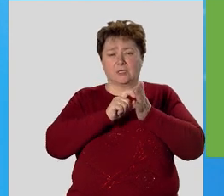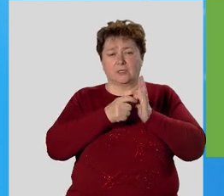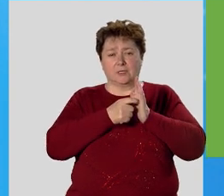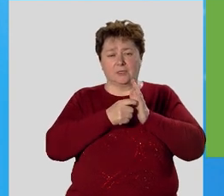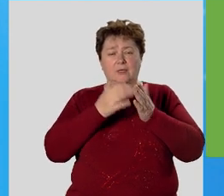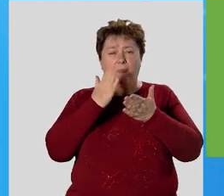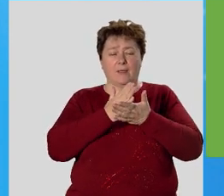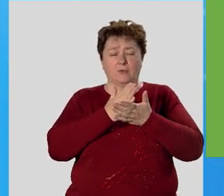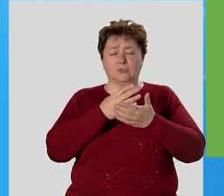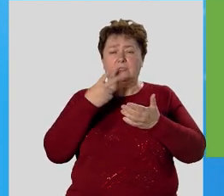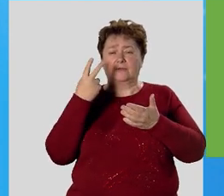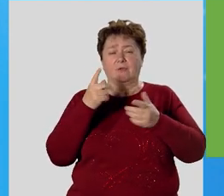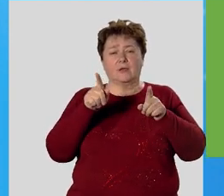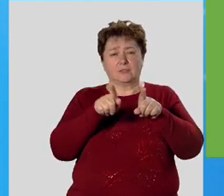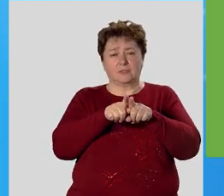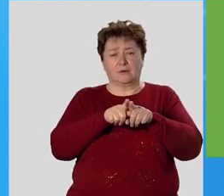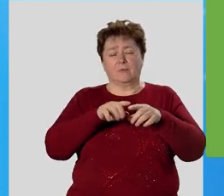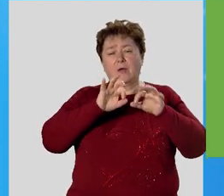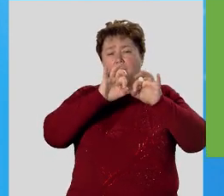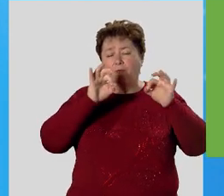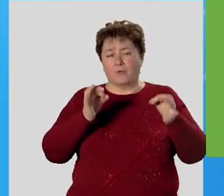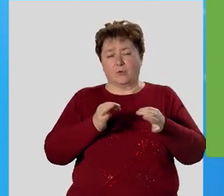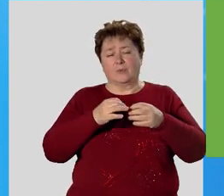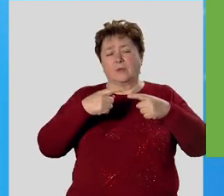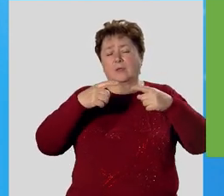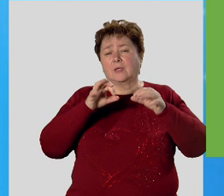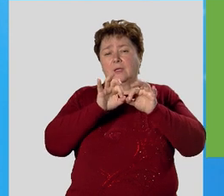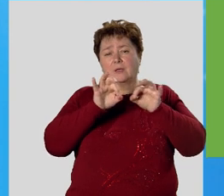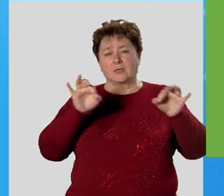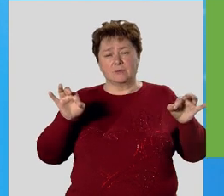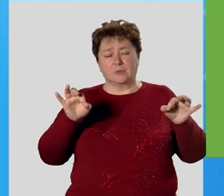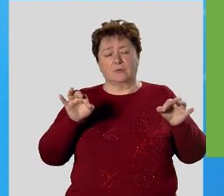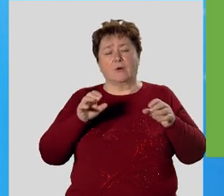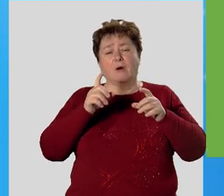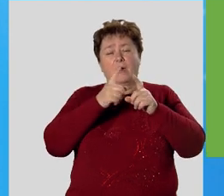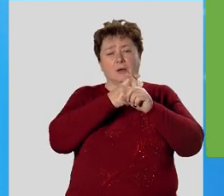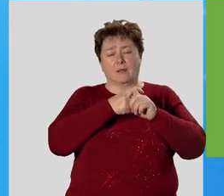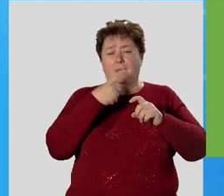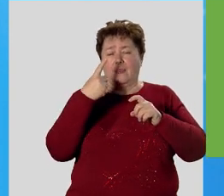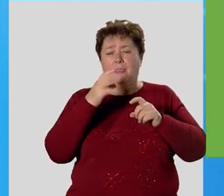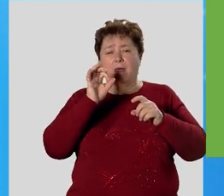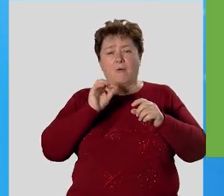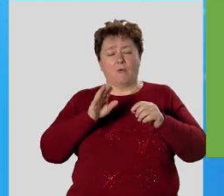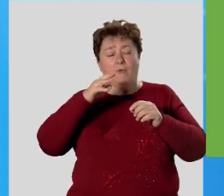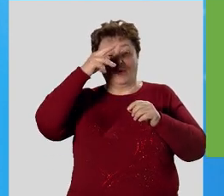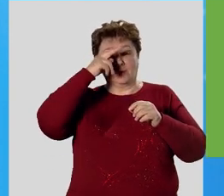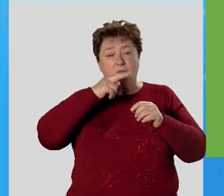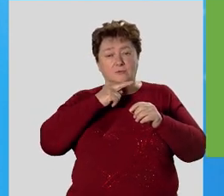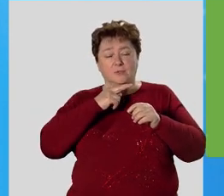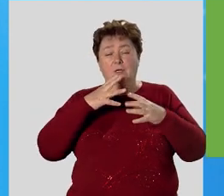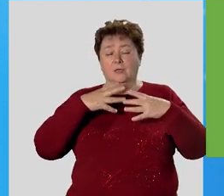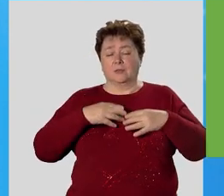клетке находятся две одинаковые по форме и размеру хромосомы. Одна от отцовского